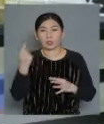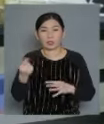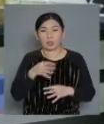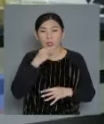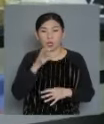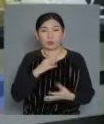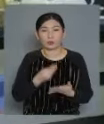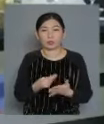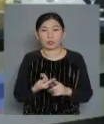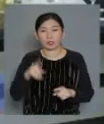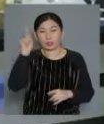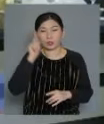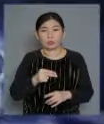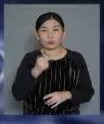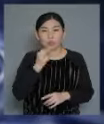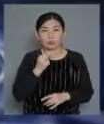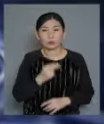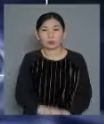цен на социально значимые продукты.